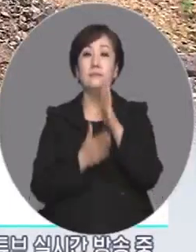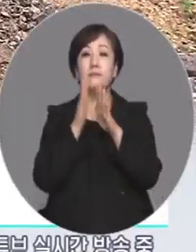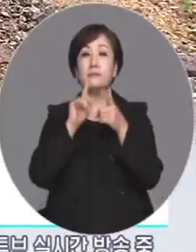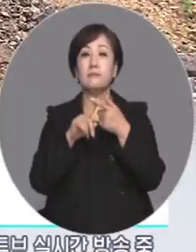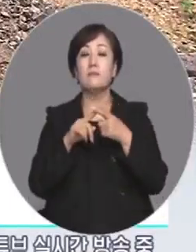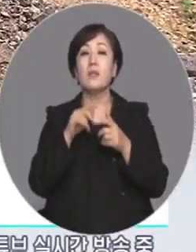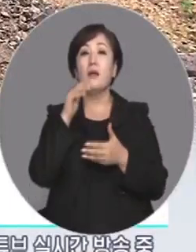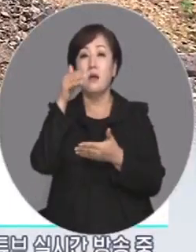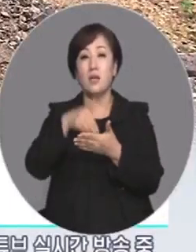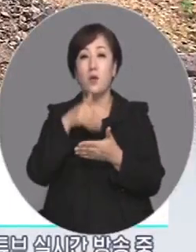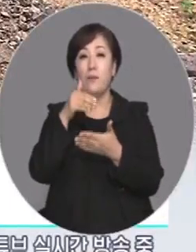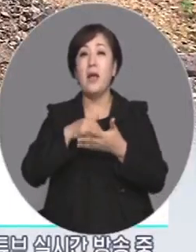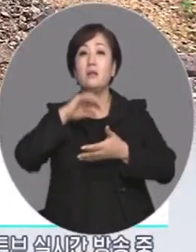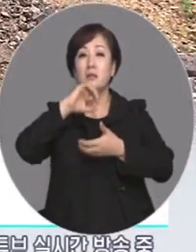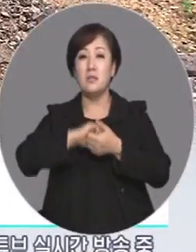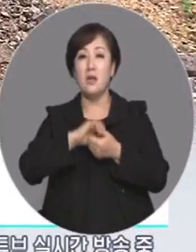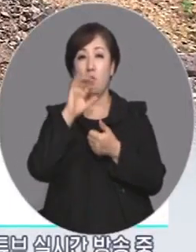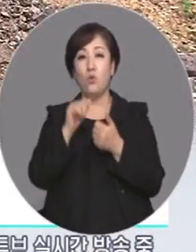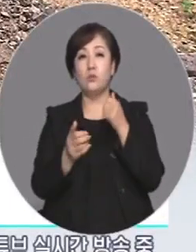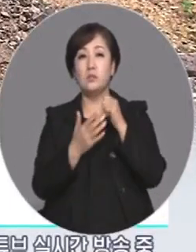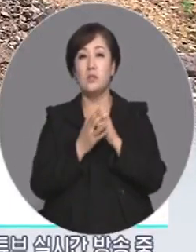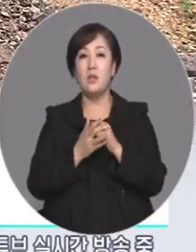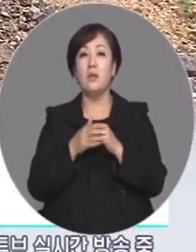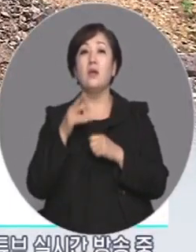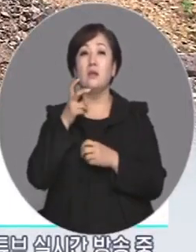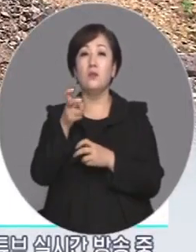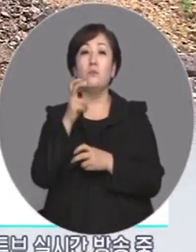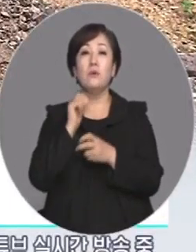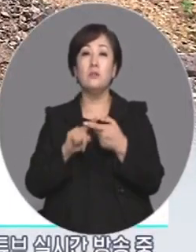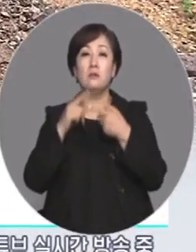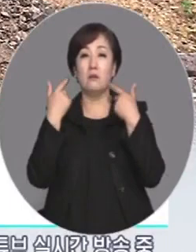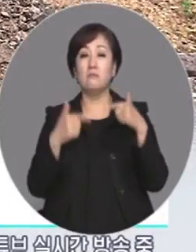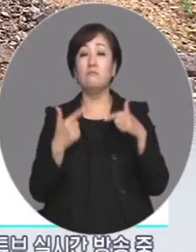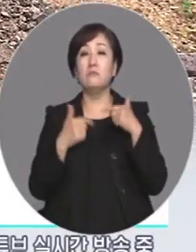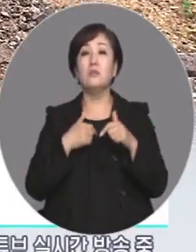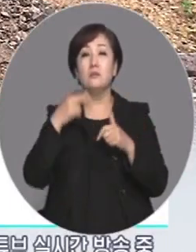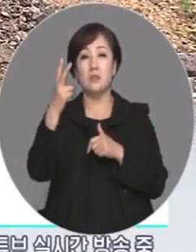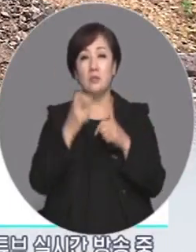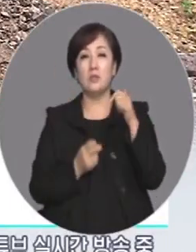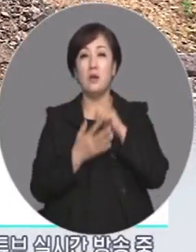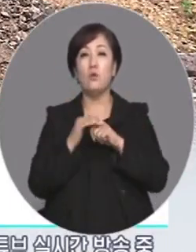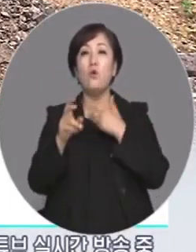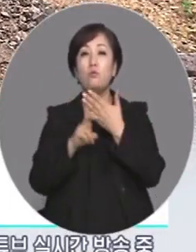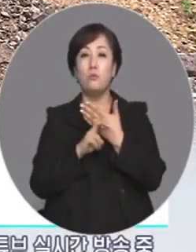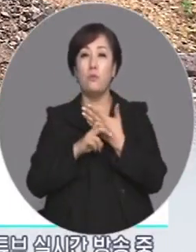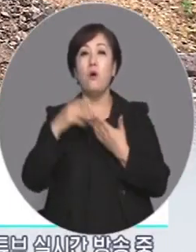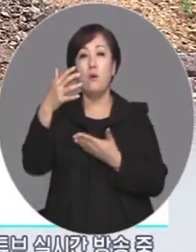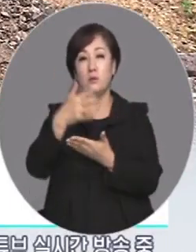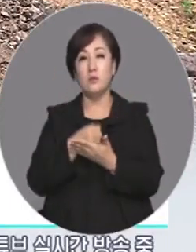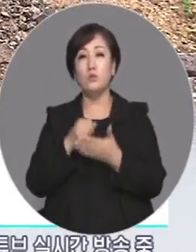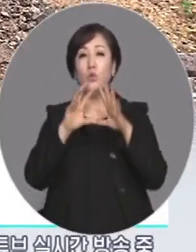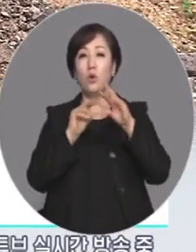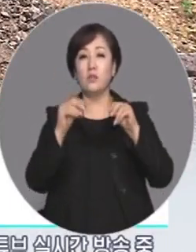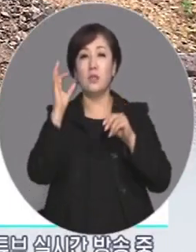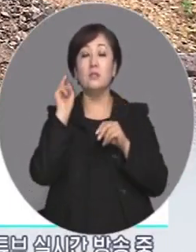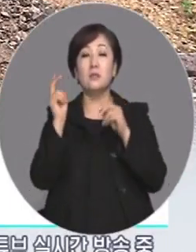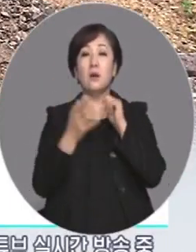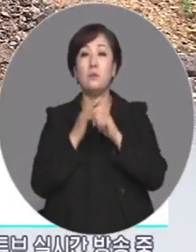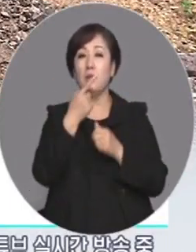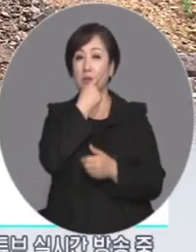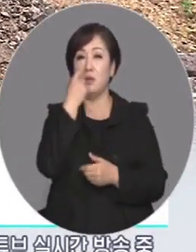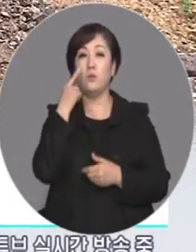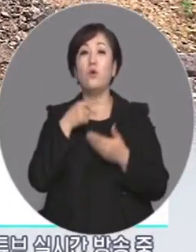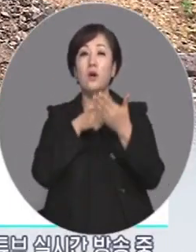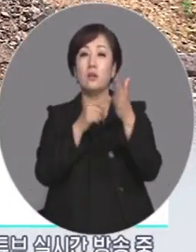울산의 한 개발 제한 구역에 덤프트럭이 수시로 오가며 불법 성토가 이루어졌다는 제보가 들어왔습니다. 현장을